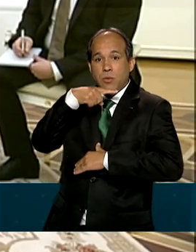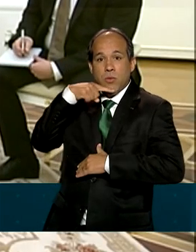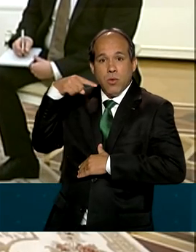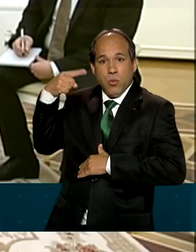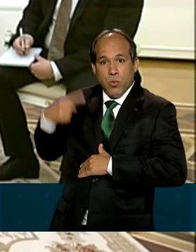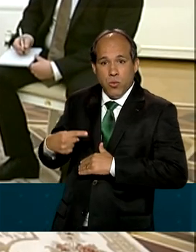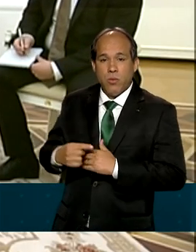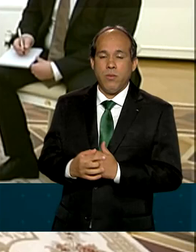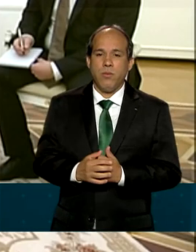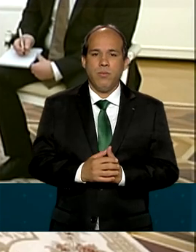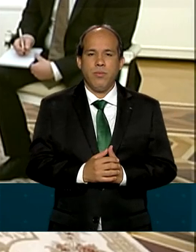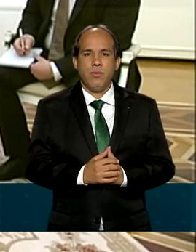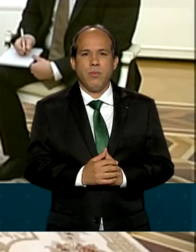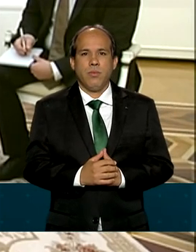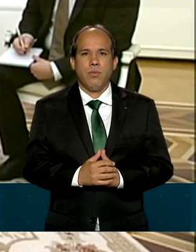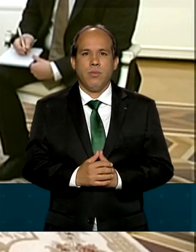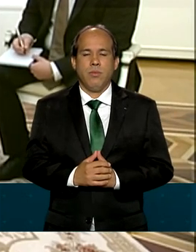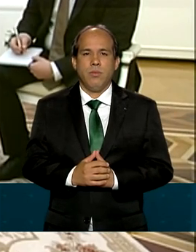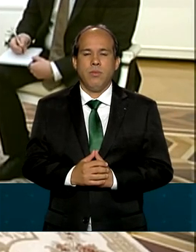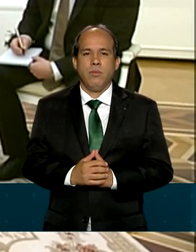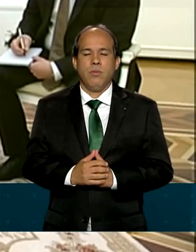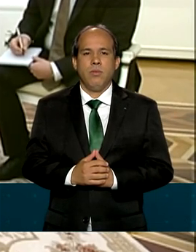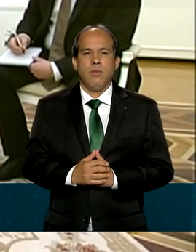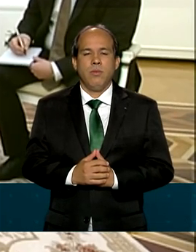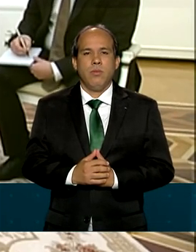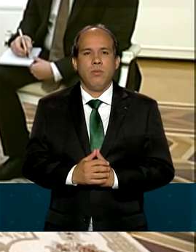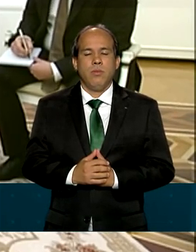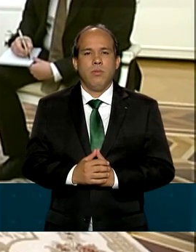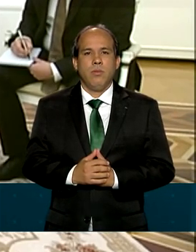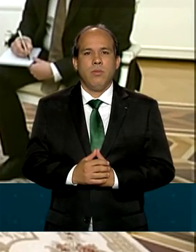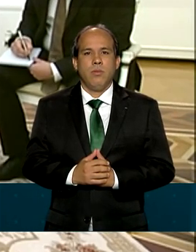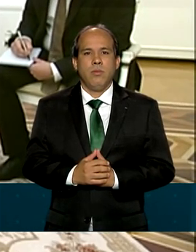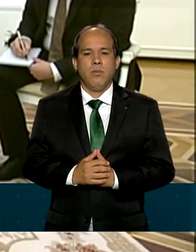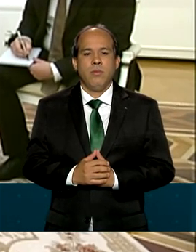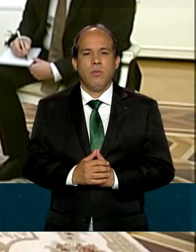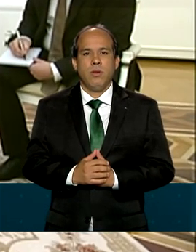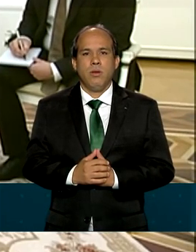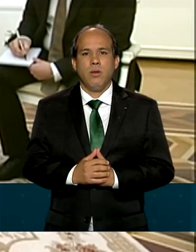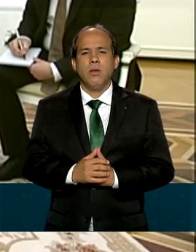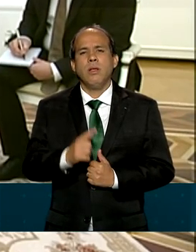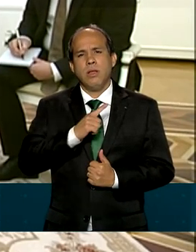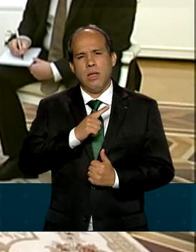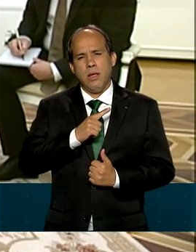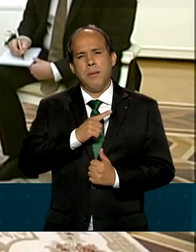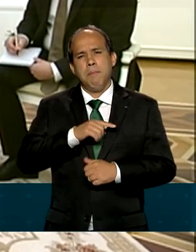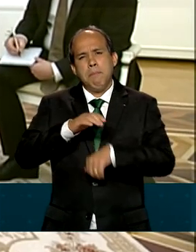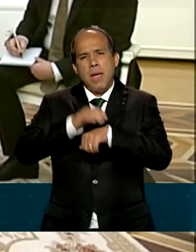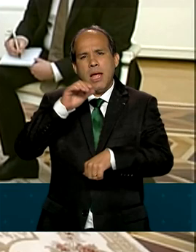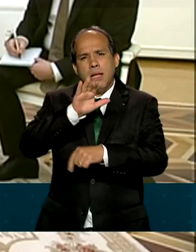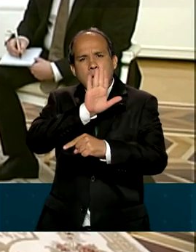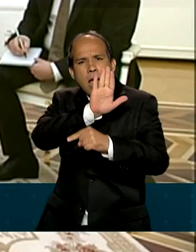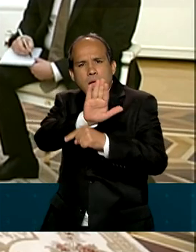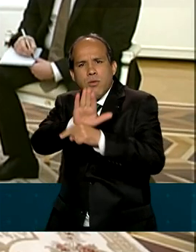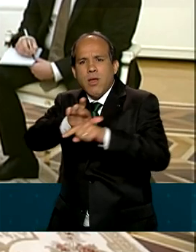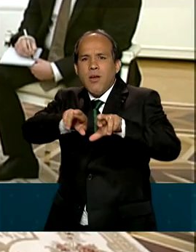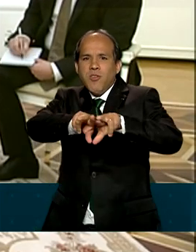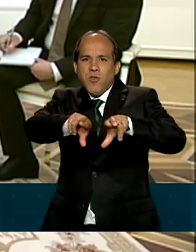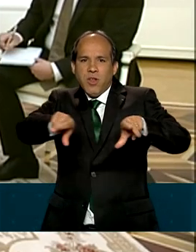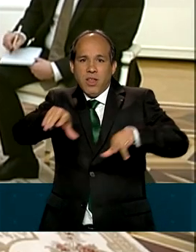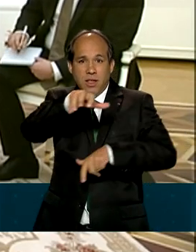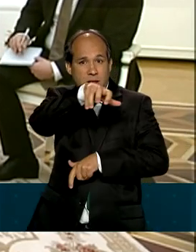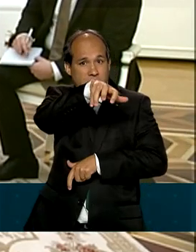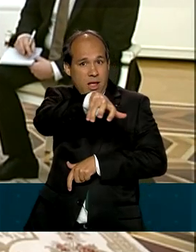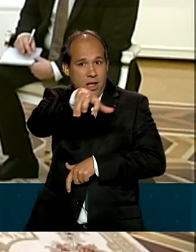Мы испытываем чувство солидарности с Россией. Muito a colaborar em várias áreas. У